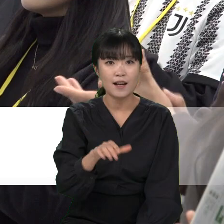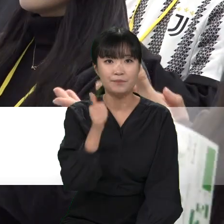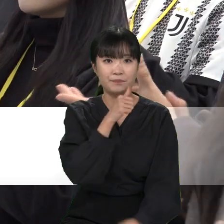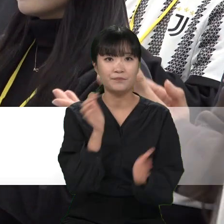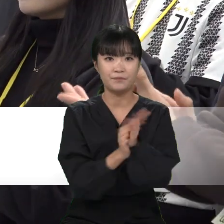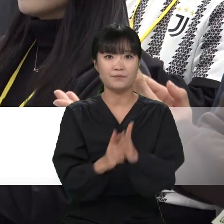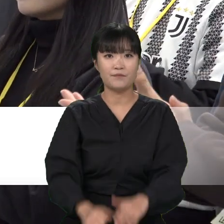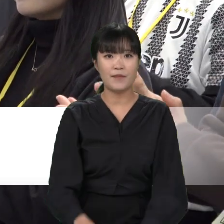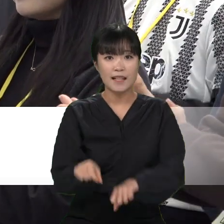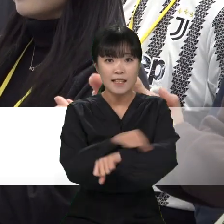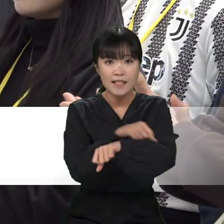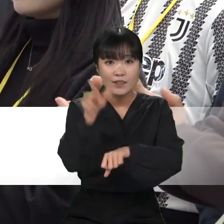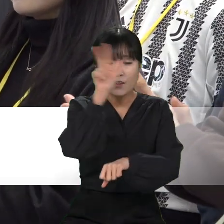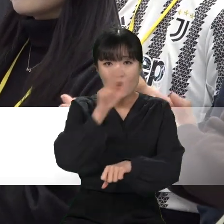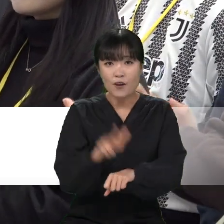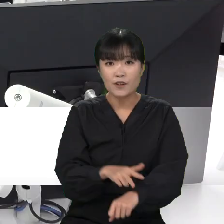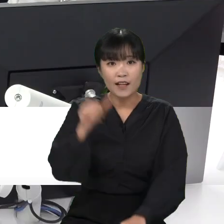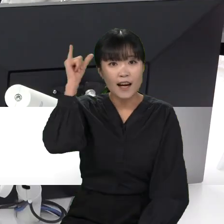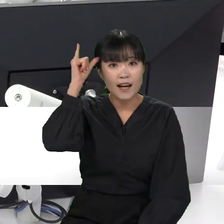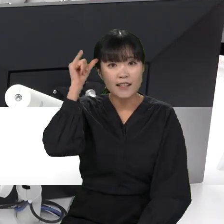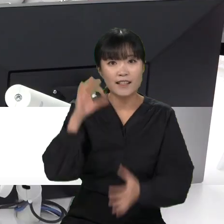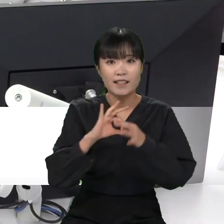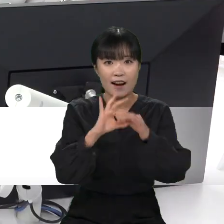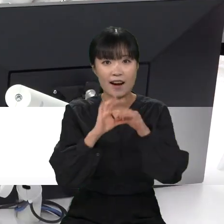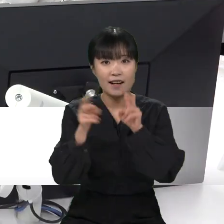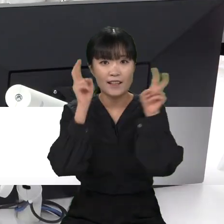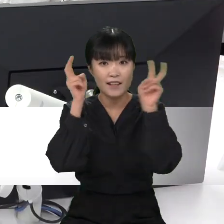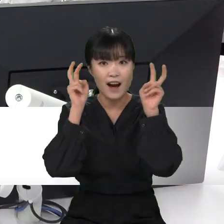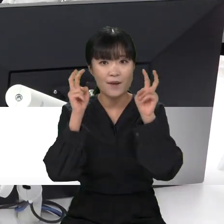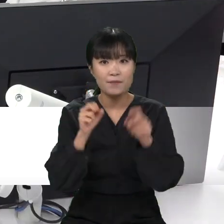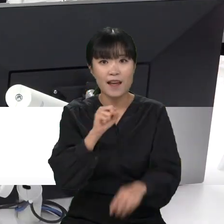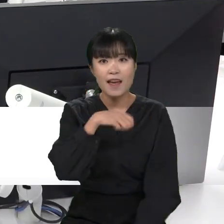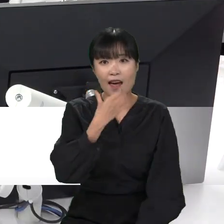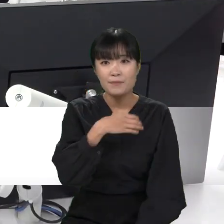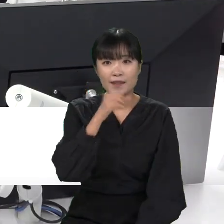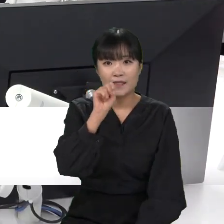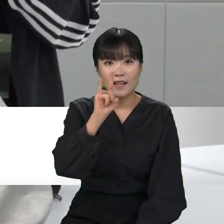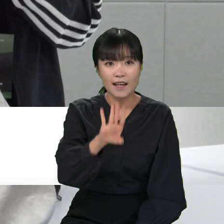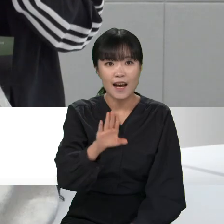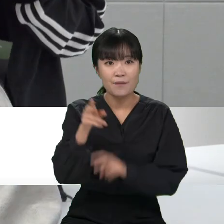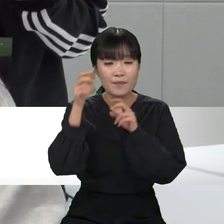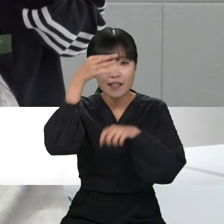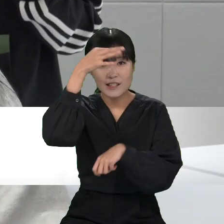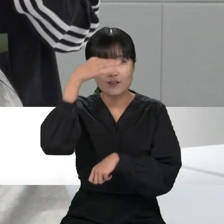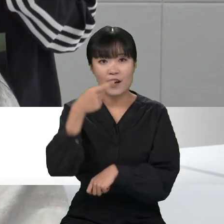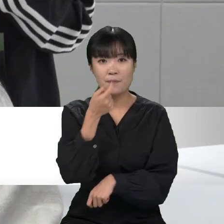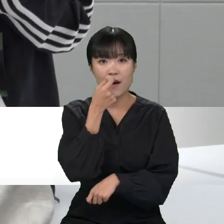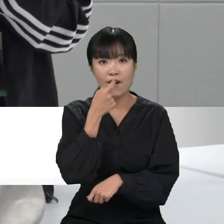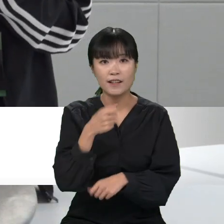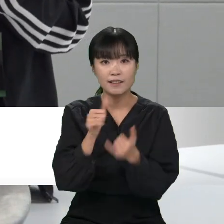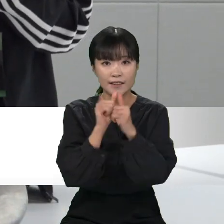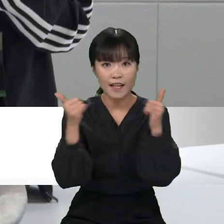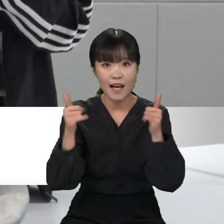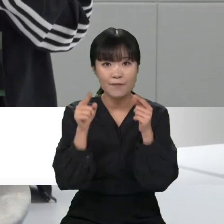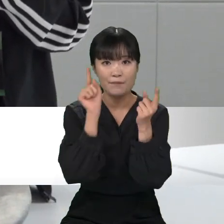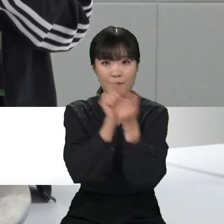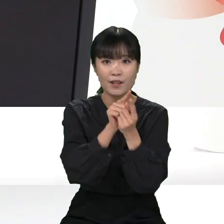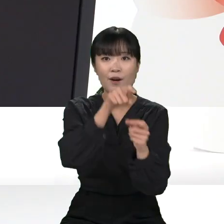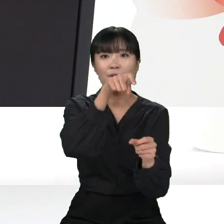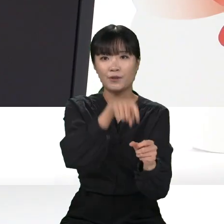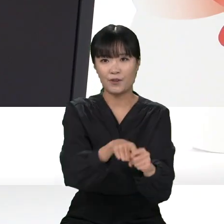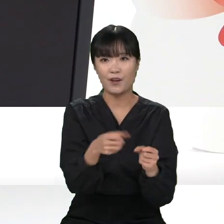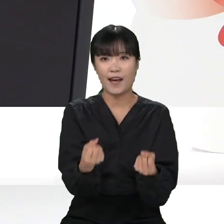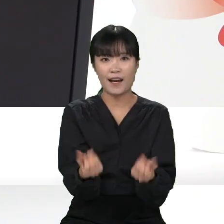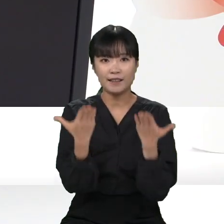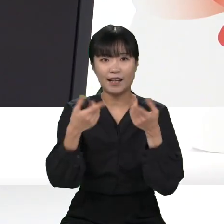앱이 소개됐습니다 특히 전국 아이 연관 기업들이 애플의 앱 비즈니스 기술을 배운 혁신 인재들을